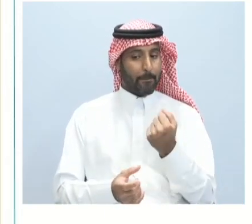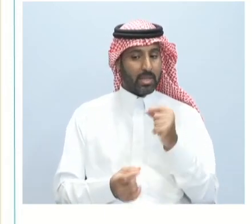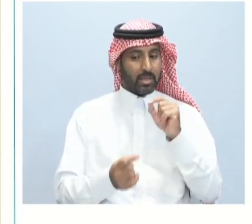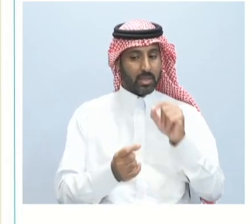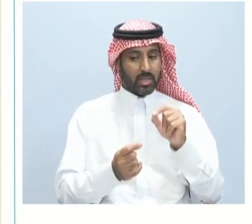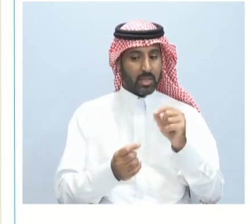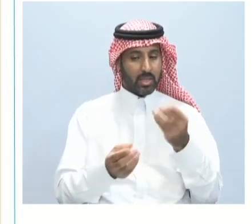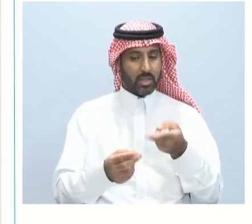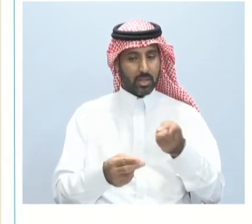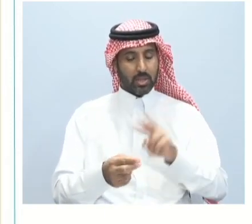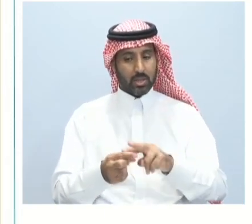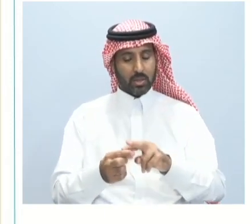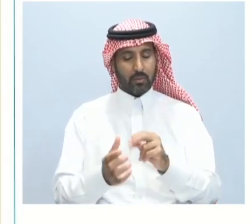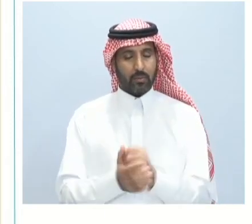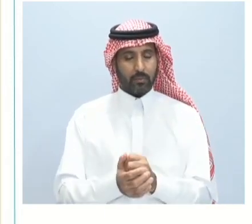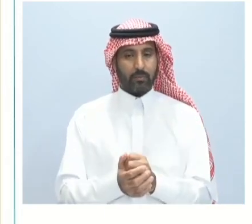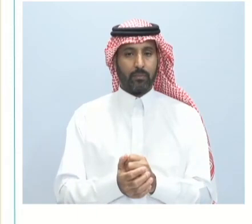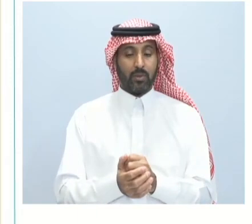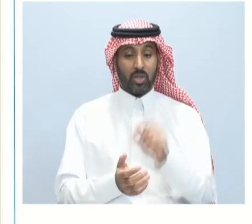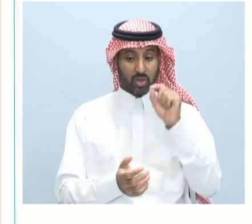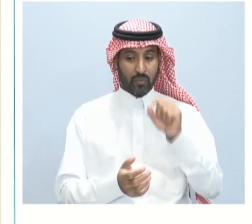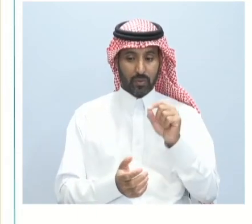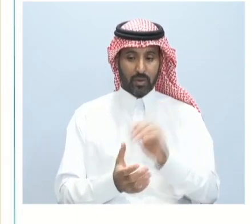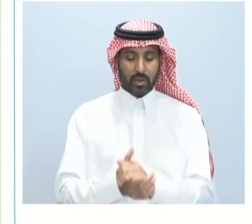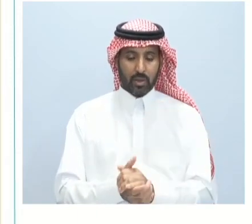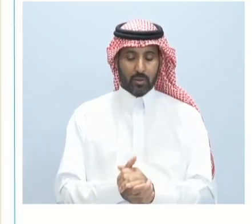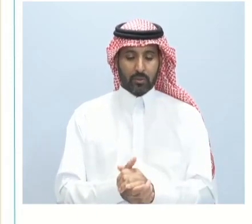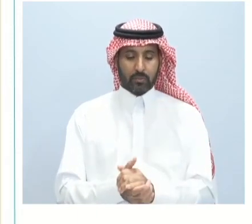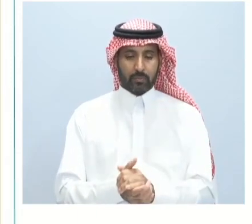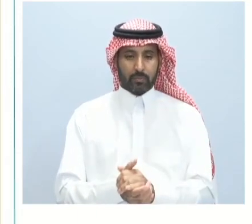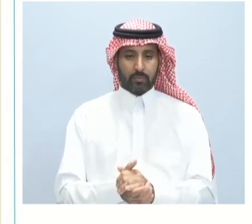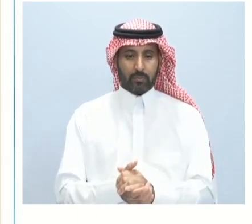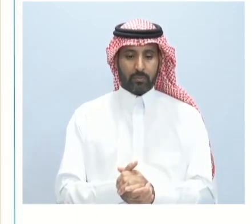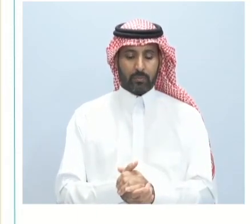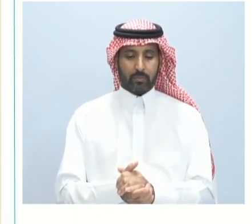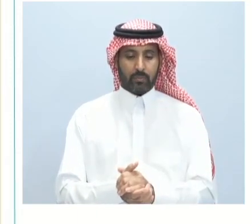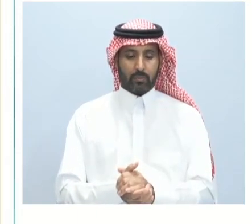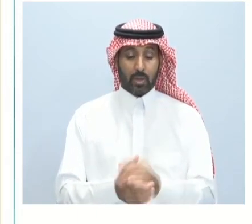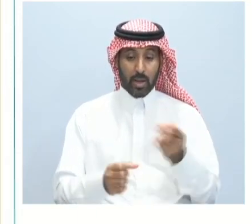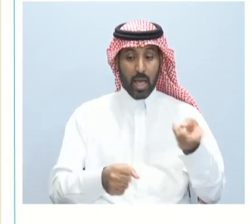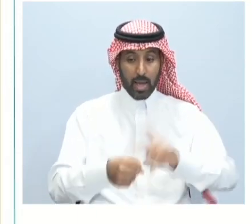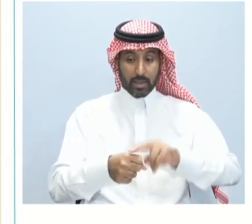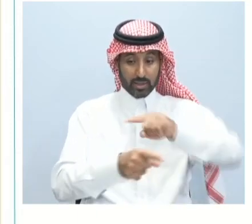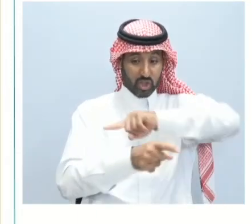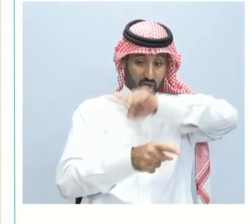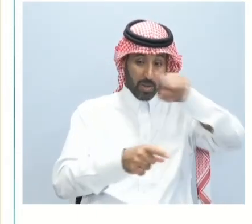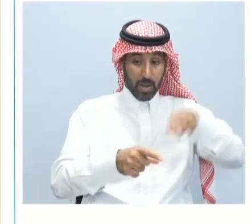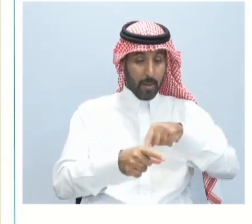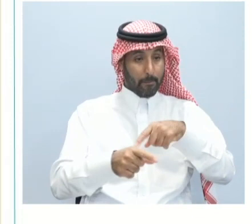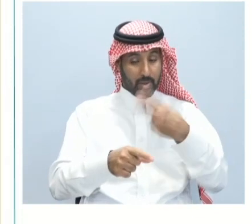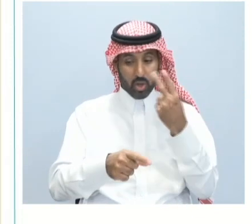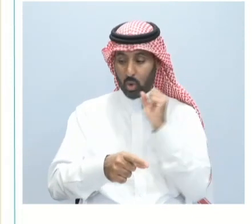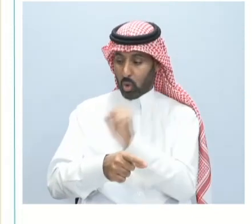القيمه الجديده ل المهارات صفر نقوم هنا بعمل حلقه تكرار اخرى